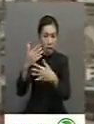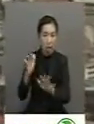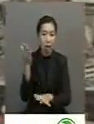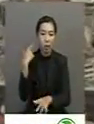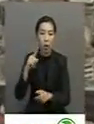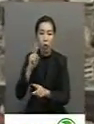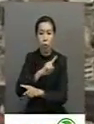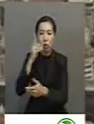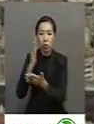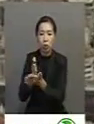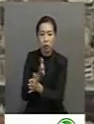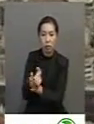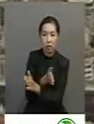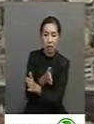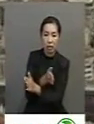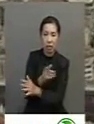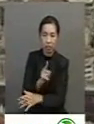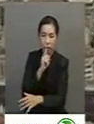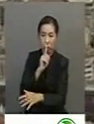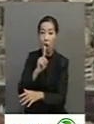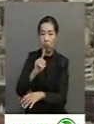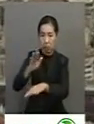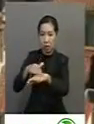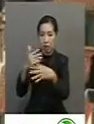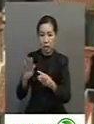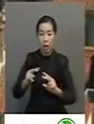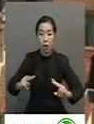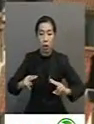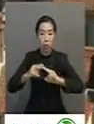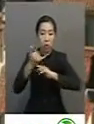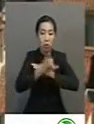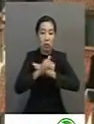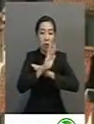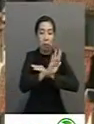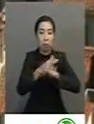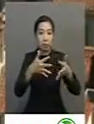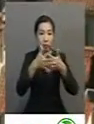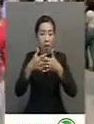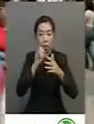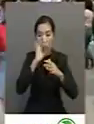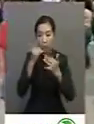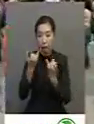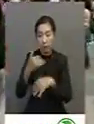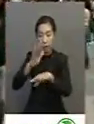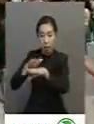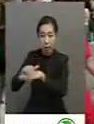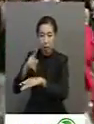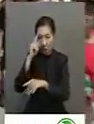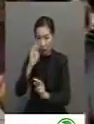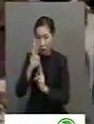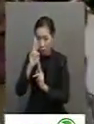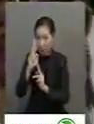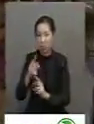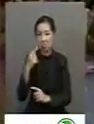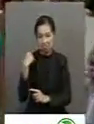นวันหยุดฤดูหนาวค่ะ ค่ะซึ่งฝั่งของเจ้าหน้าที่กระทรวงการต่างประเทศสหรัฐก็บอกด้วยนะคะว่าคำเตือนครั้งนี้นั้นย้ำถึงความเสี่ยงที่จะเกิดเห